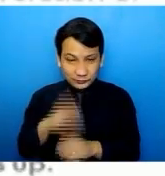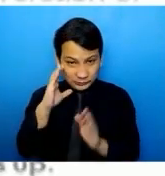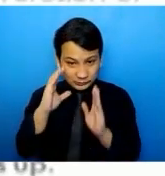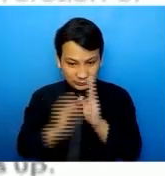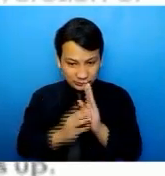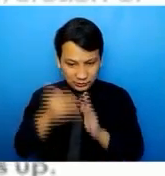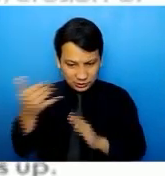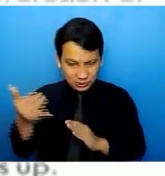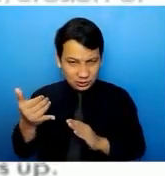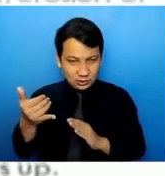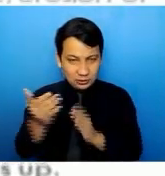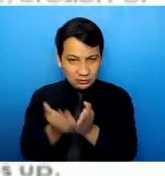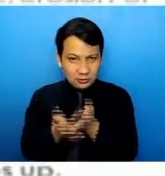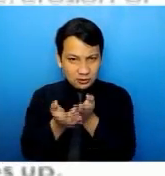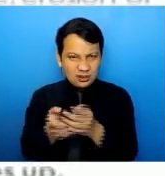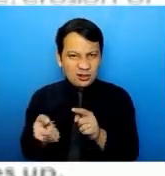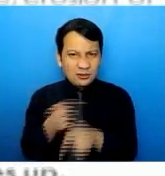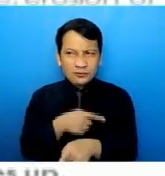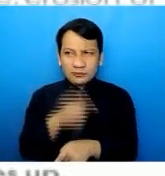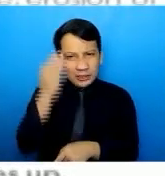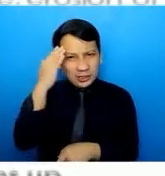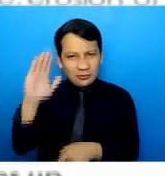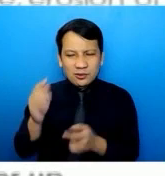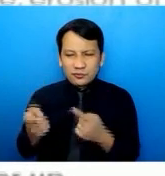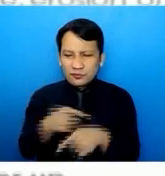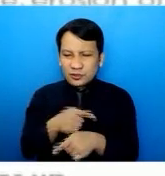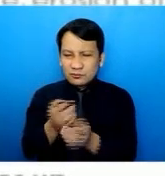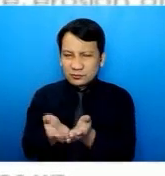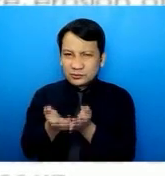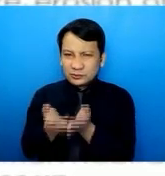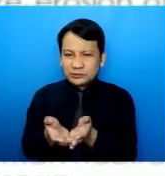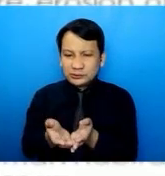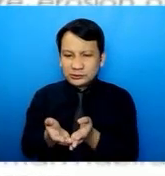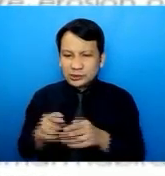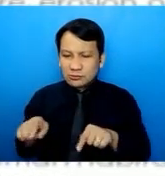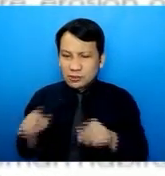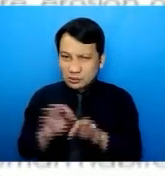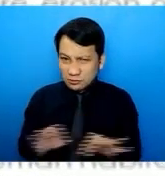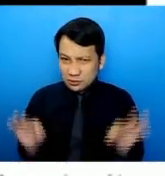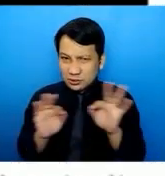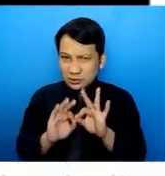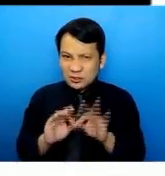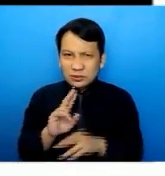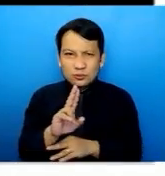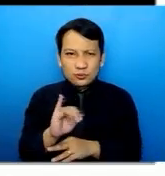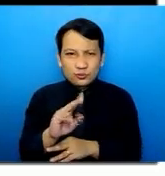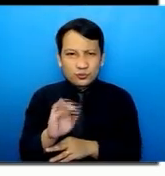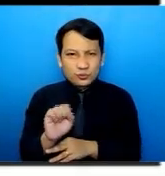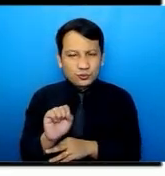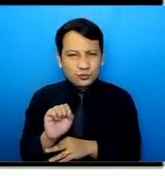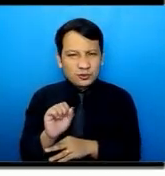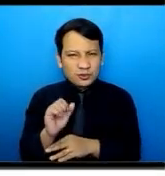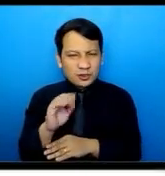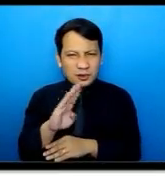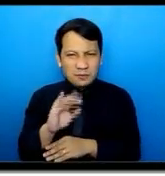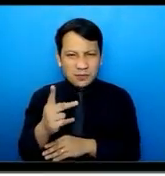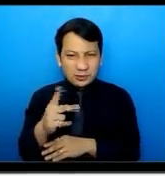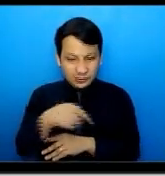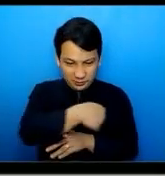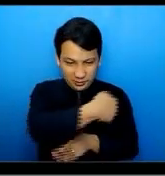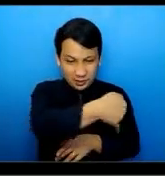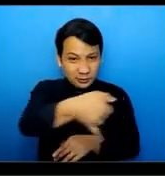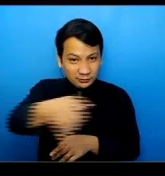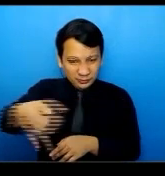unknown ship from Marine Executive. Lubhang apektado daw ang Union Bank sa Spratly Islands na pasok sa ating